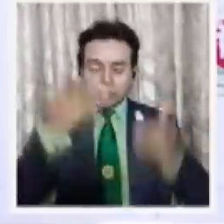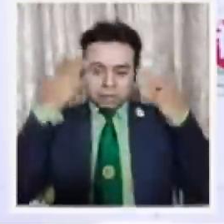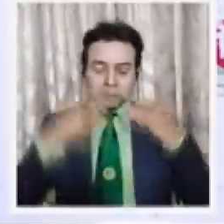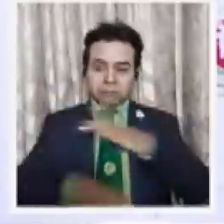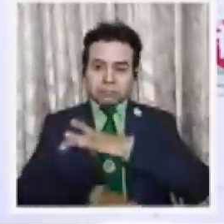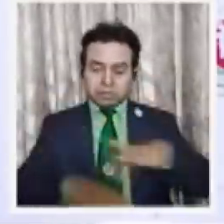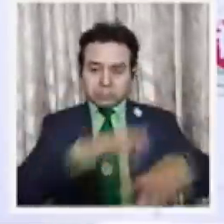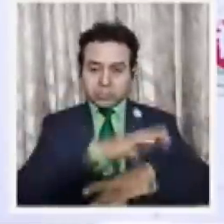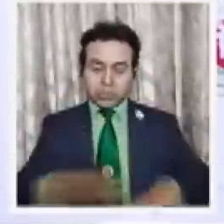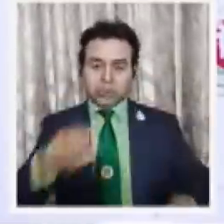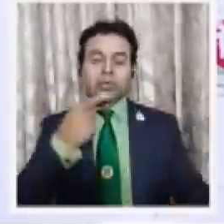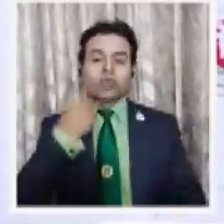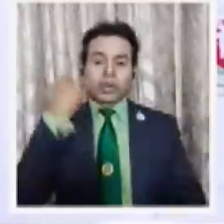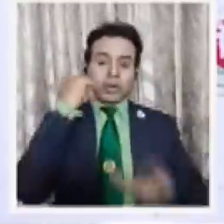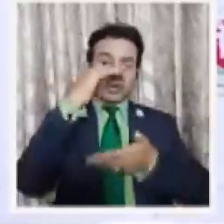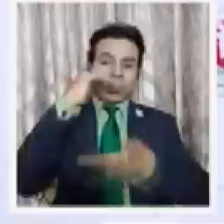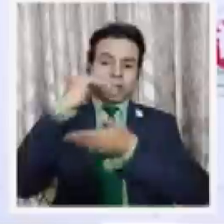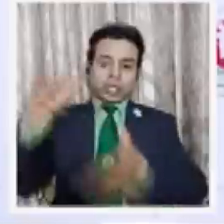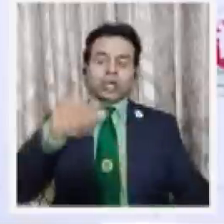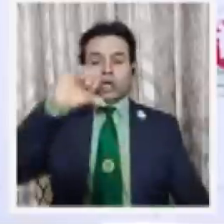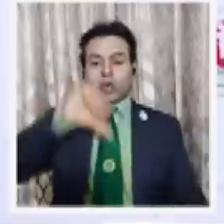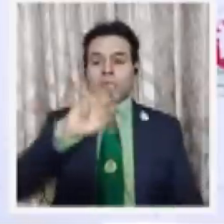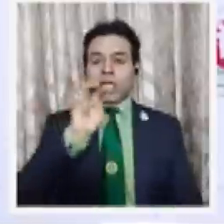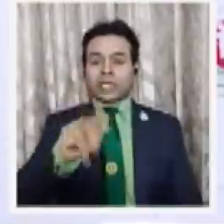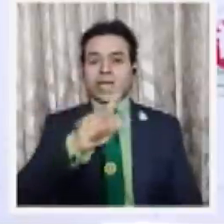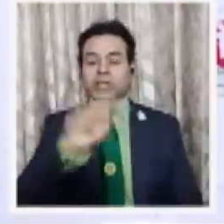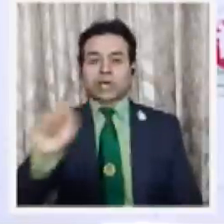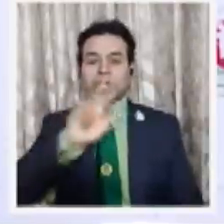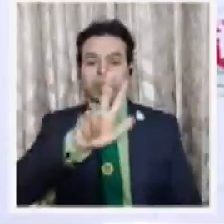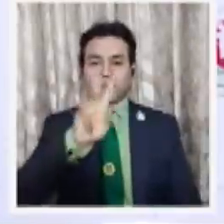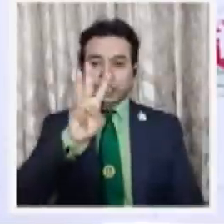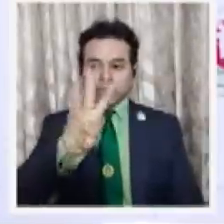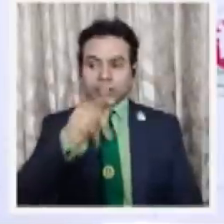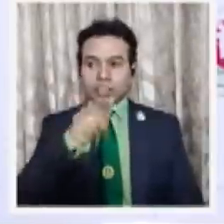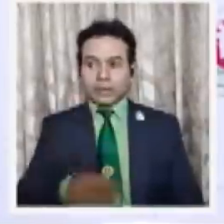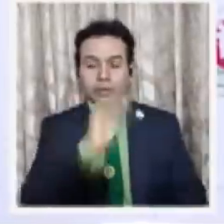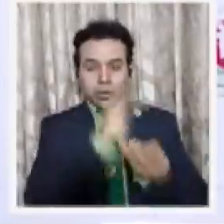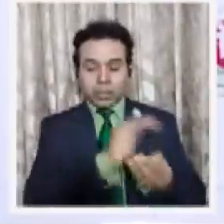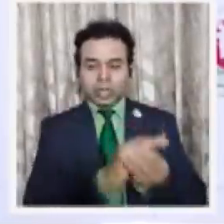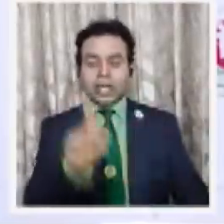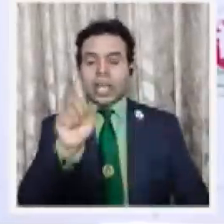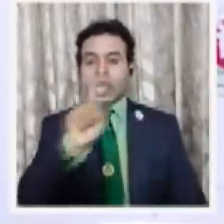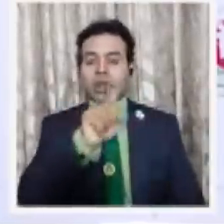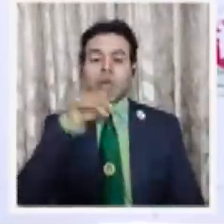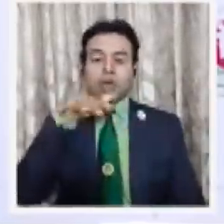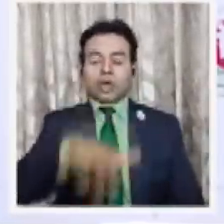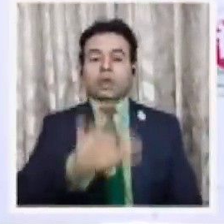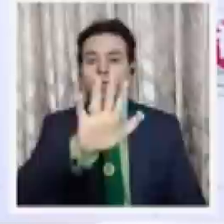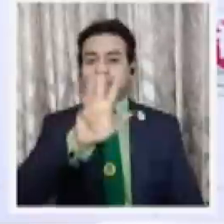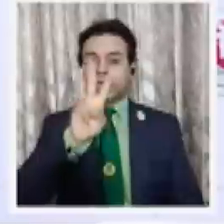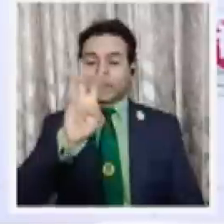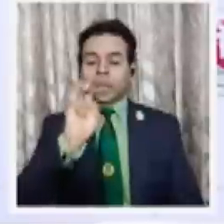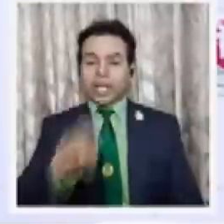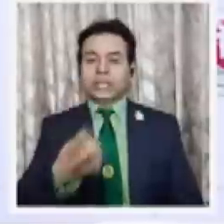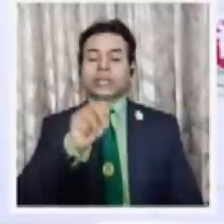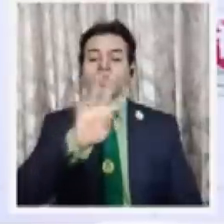63,77,027টি। কাভারঅল, যার মধ্যে আছে পিপিই গাউন, অ্যাপ্রন, শু প্রোটেক্টর, 24 ঘন্টায় বিতরণ